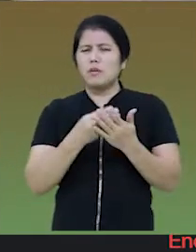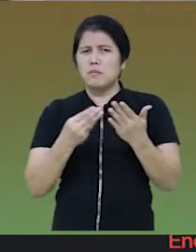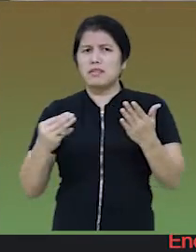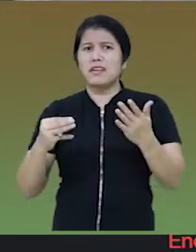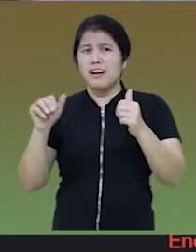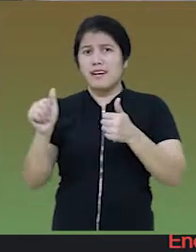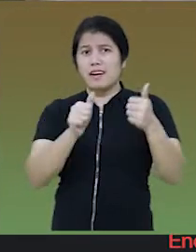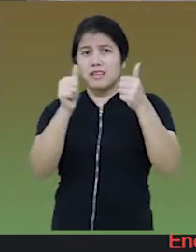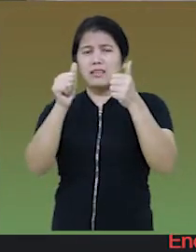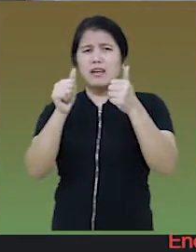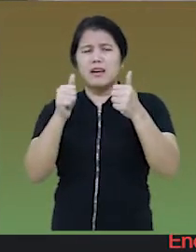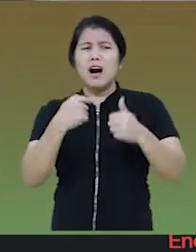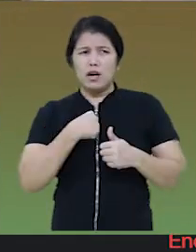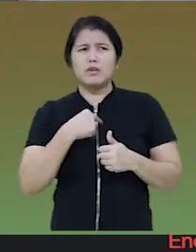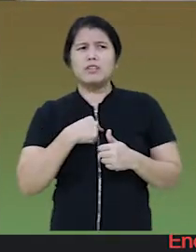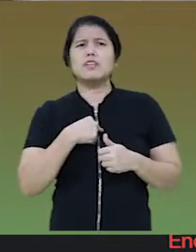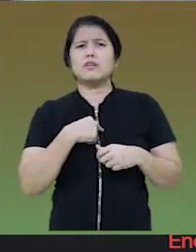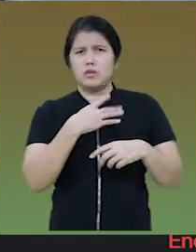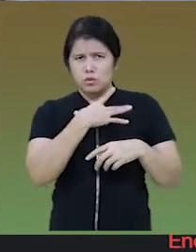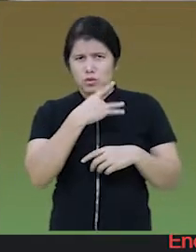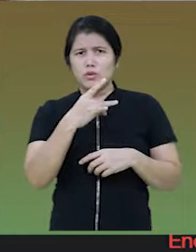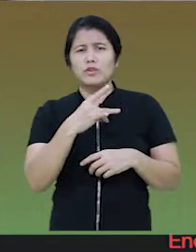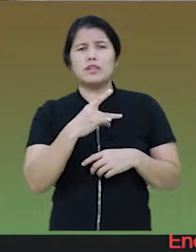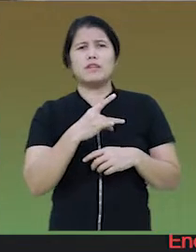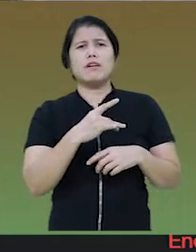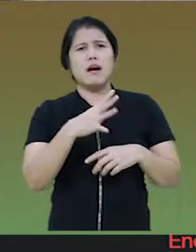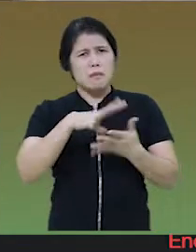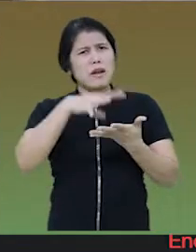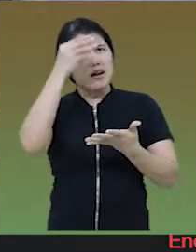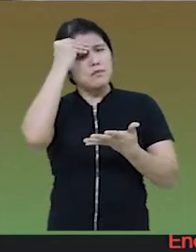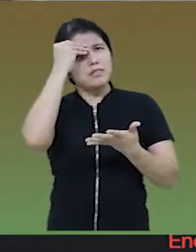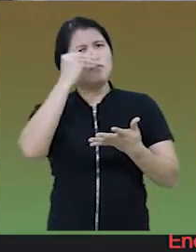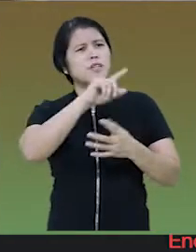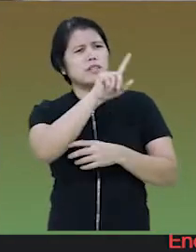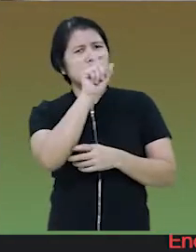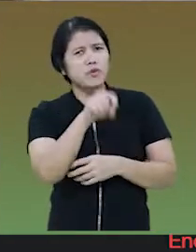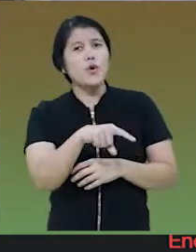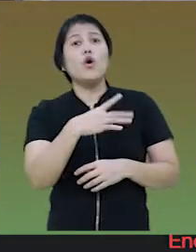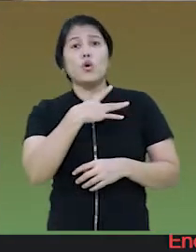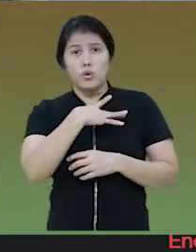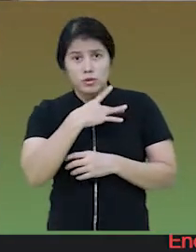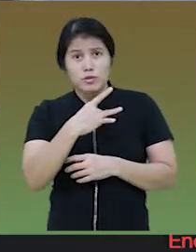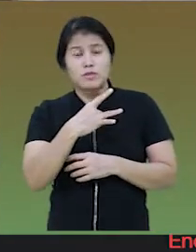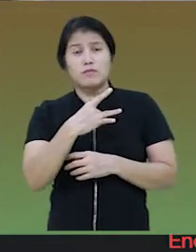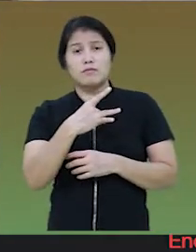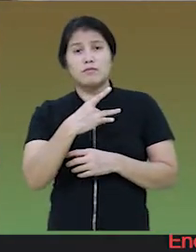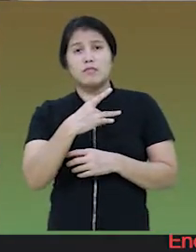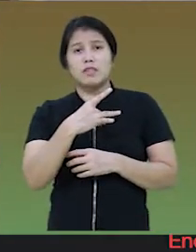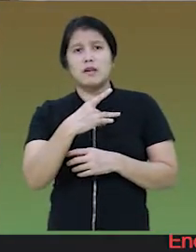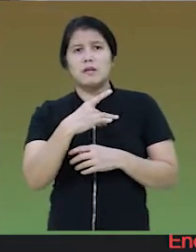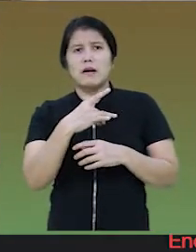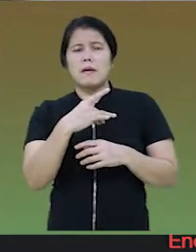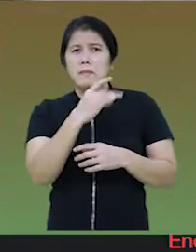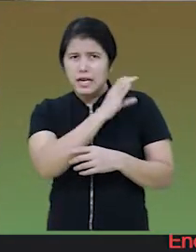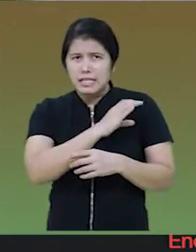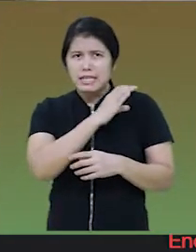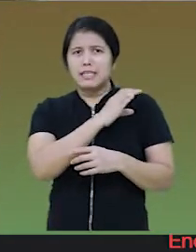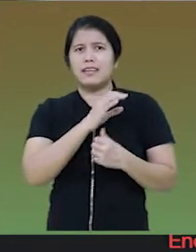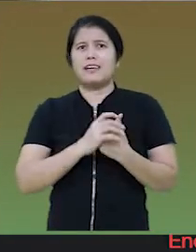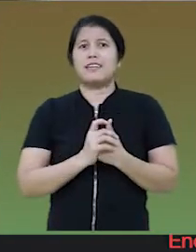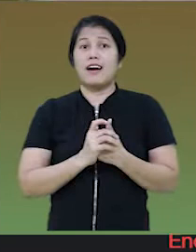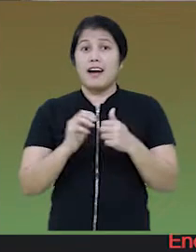hangin? Teacher, ako rin po. Gusto ko din malaman ang sagot sa mga tanong ni Sha. Gusto ko din pong malaman ang